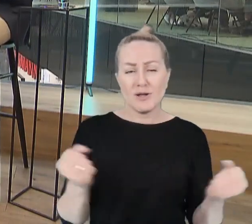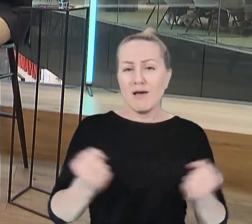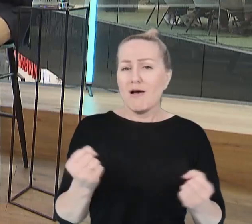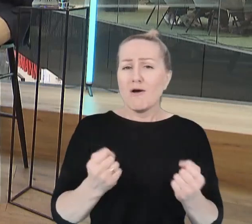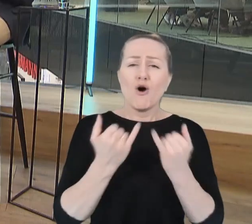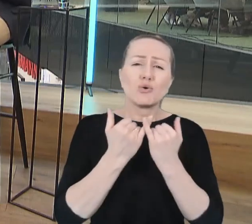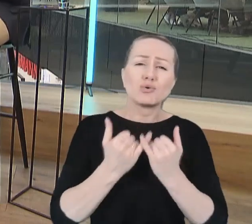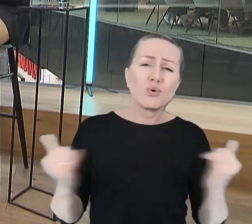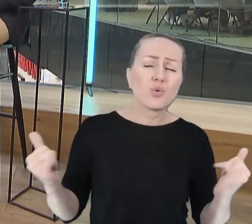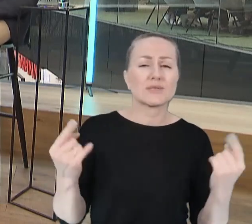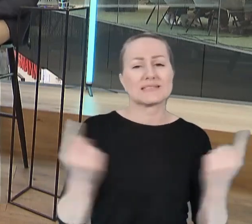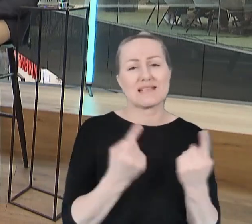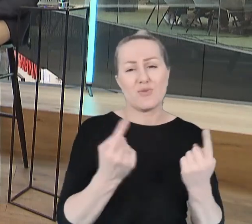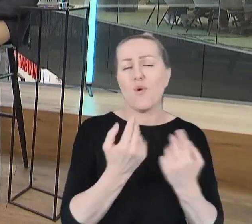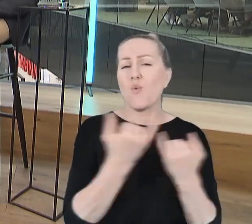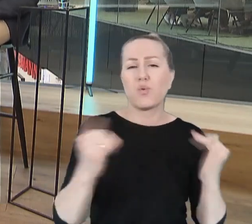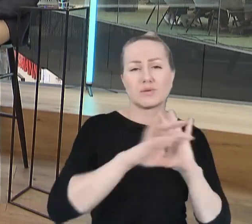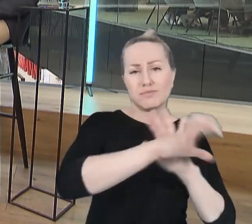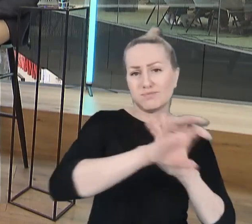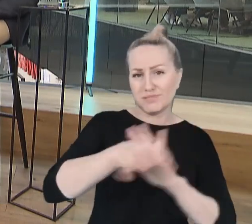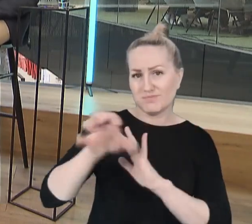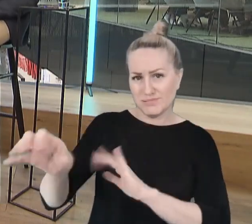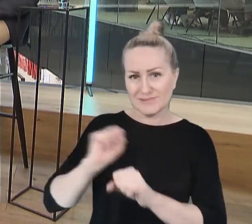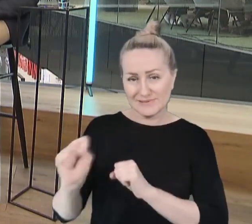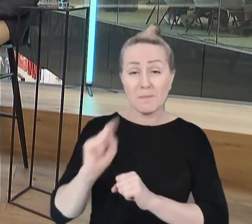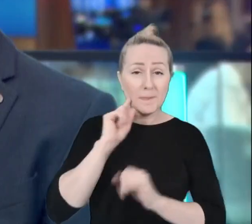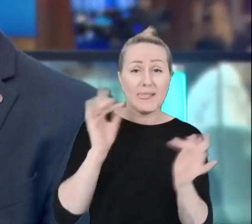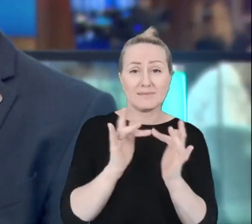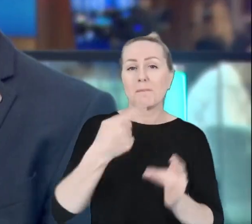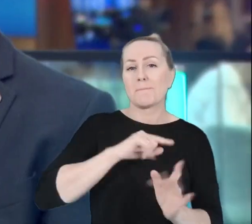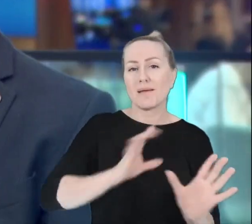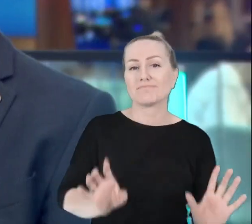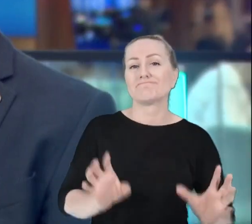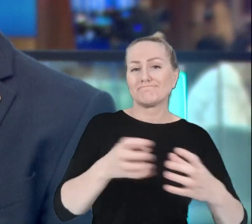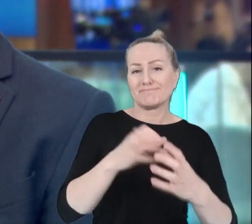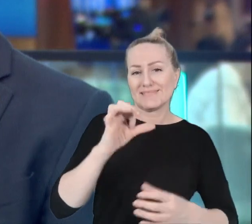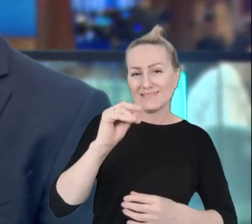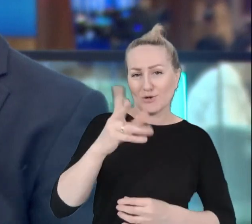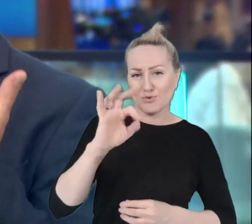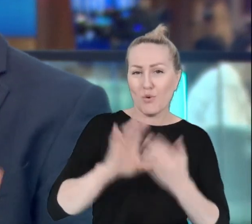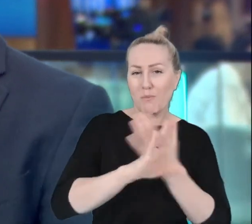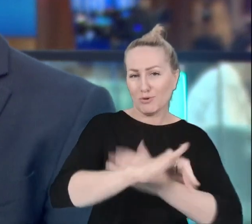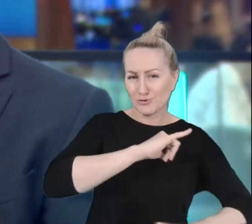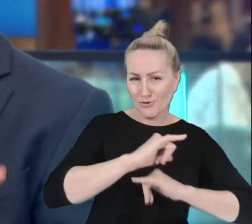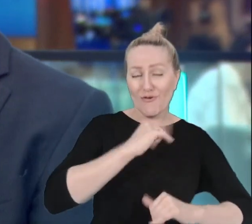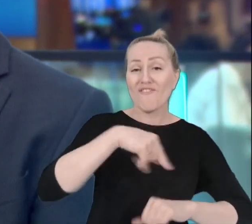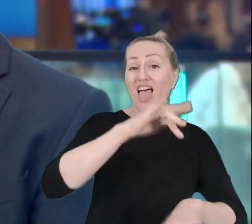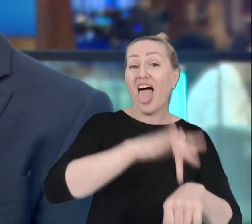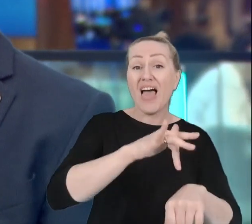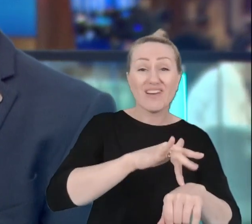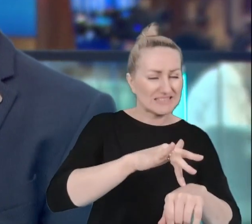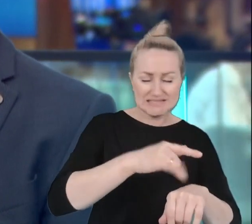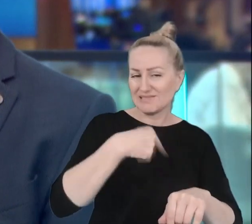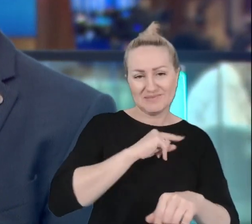w różnych sektorach. Rzeczywiście u nas w sektorze pozarządowym słowo efektywność nie jest często używane, ale w gruncie rzeczy też zależy nam na